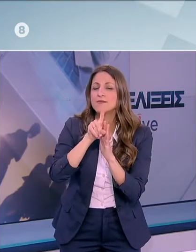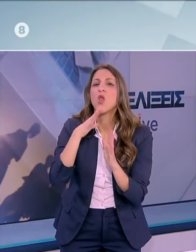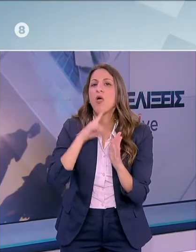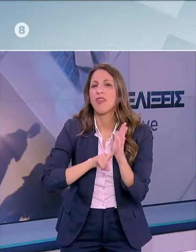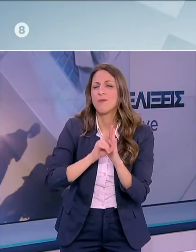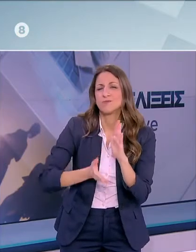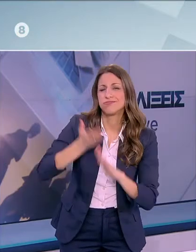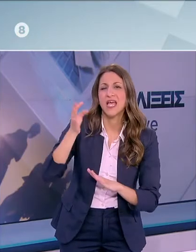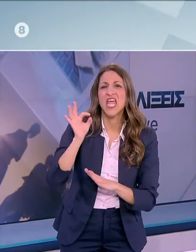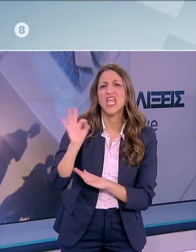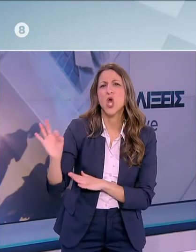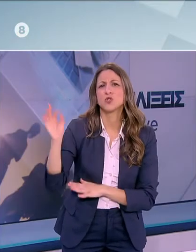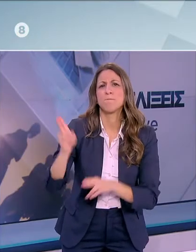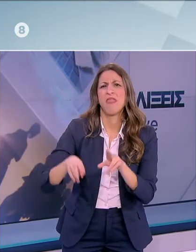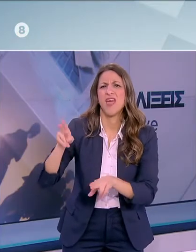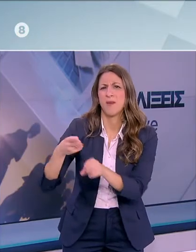περιβάλλον. Έχουν πάρει